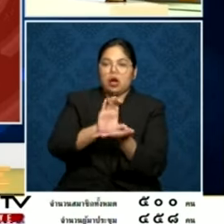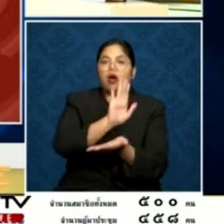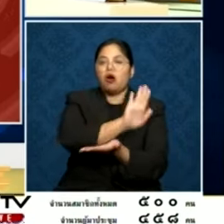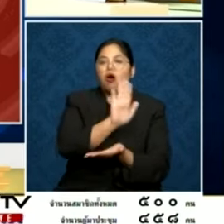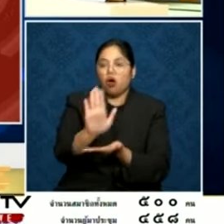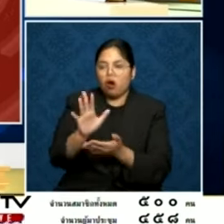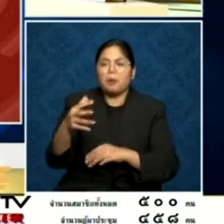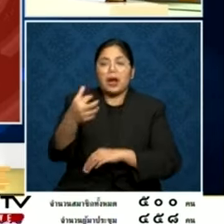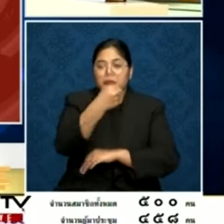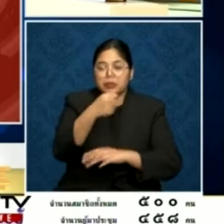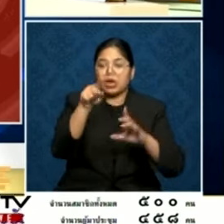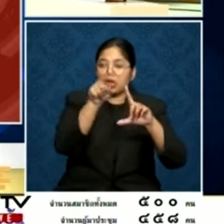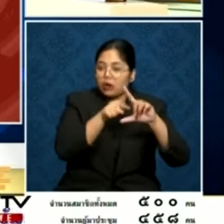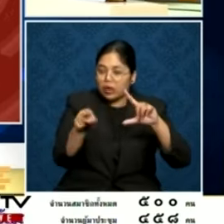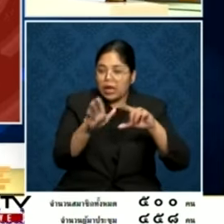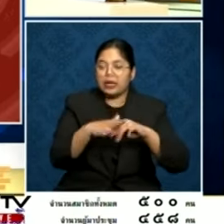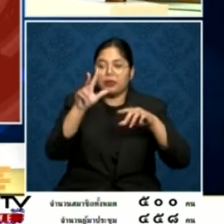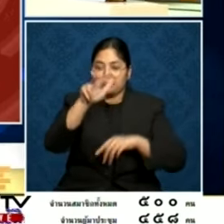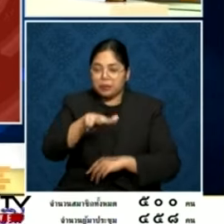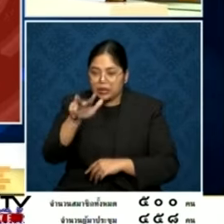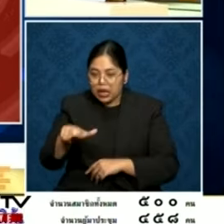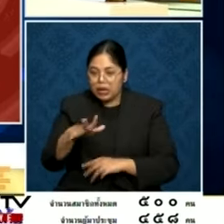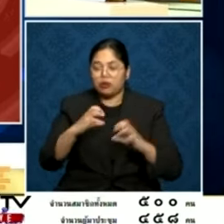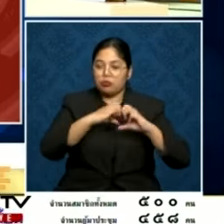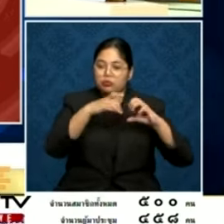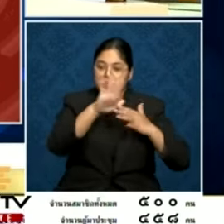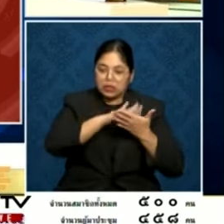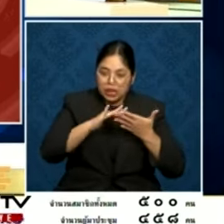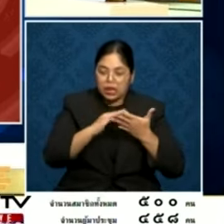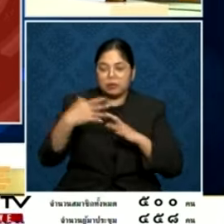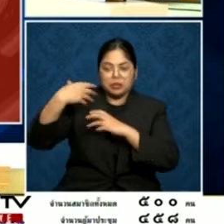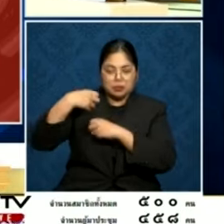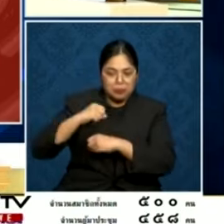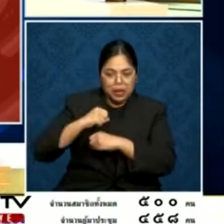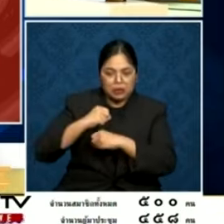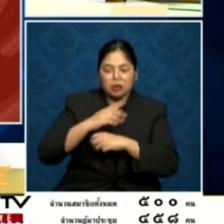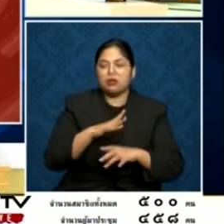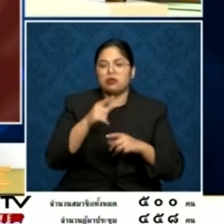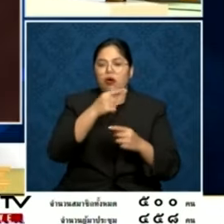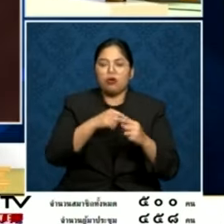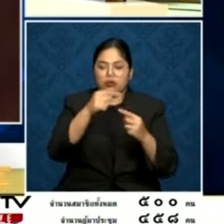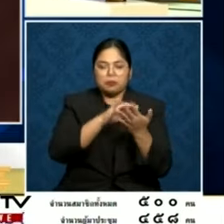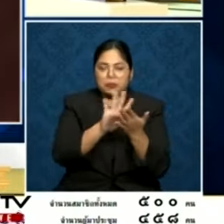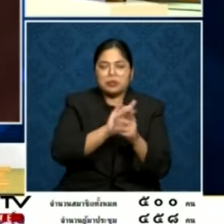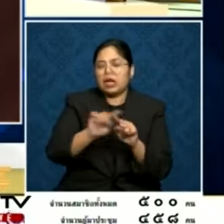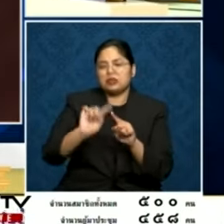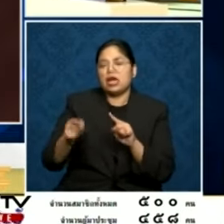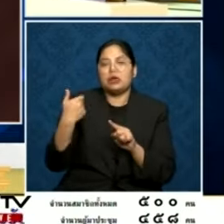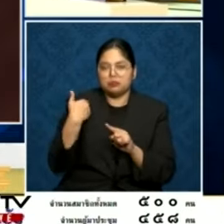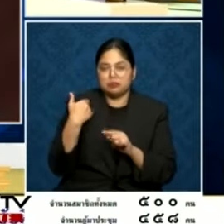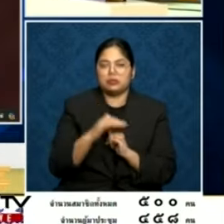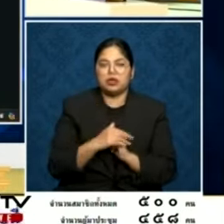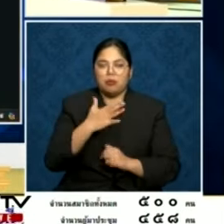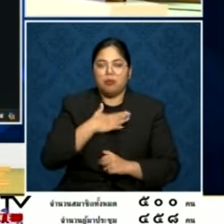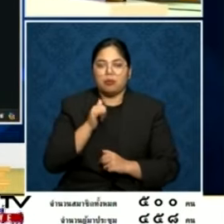ายกรวมถึงกระบวนการยุติธรรมทั้งหมดทั้งเรื่องของการทำลายหลักนิติธรรมนิติรัฐแล้วเกี่ยวกับความไม่เสมอภาคด้วยครับ